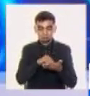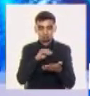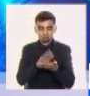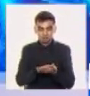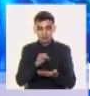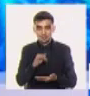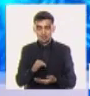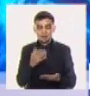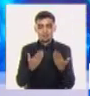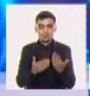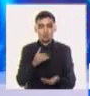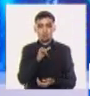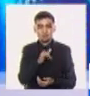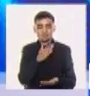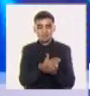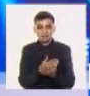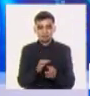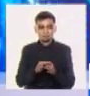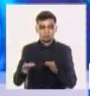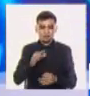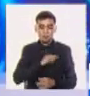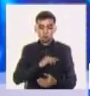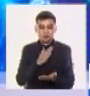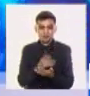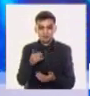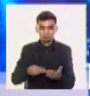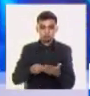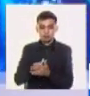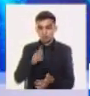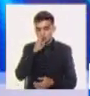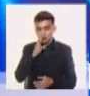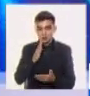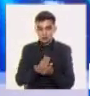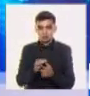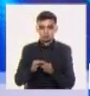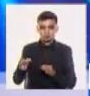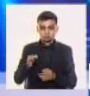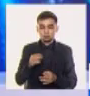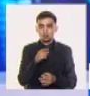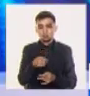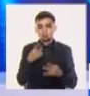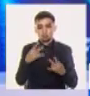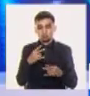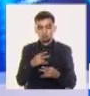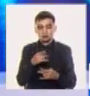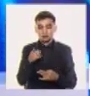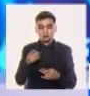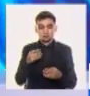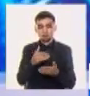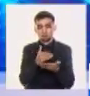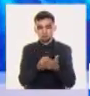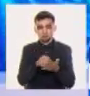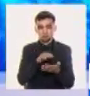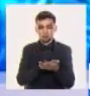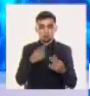есть, если у вас есть дистанционный режим работы и вы оплачиваете работу на удаленке, они не претендуют на